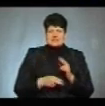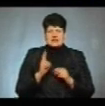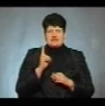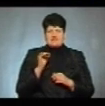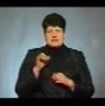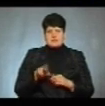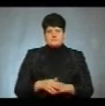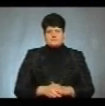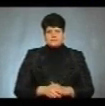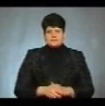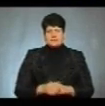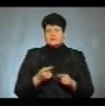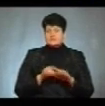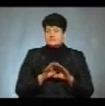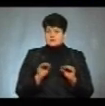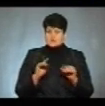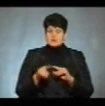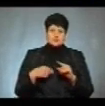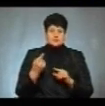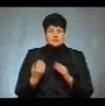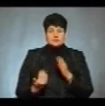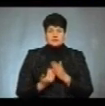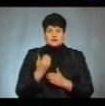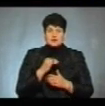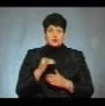Надал. І на цьому у мене все. Наступний